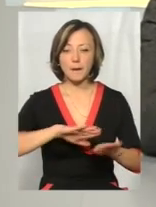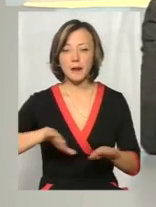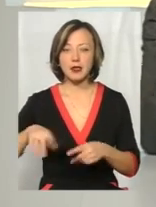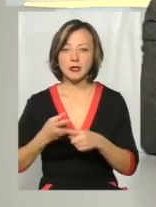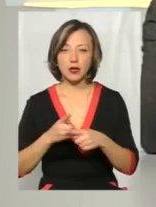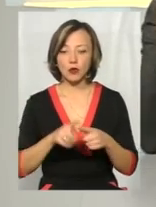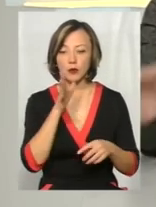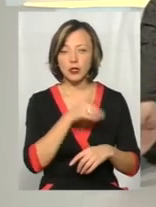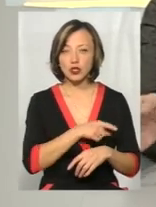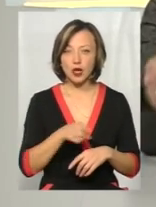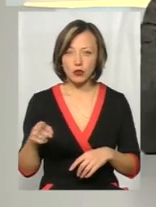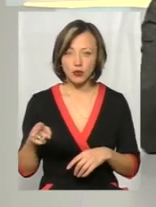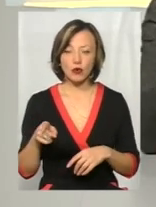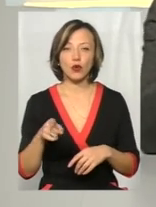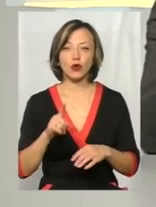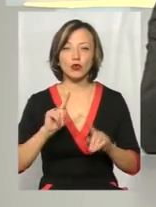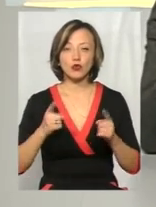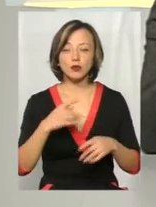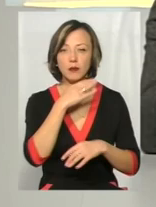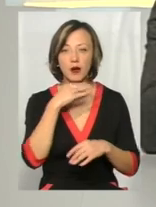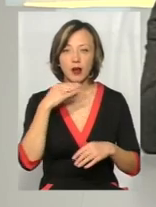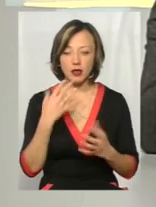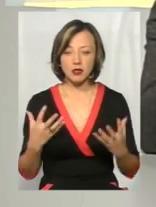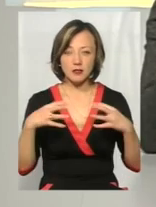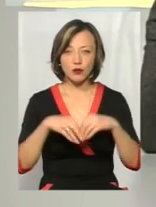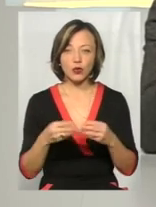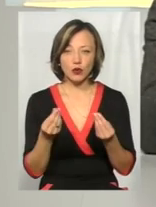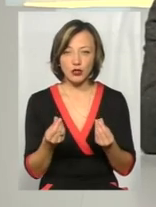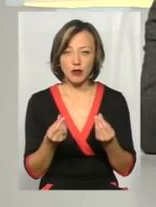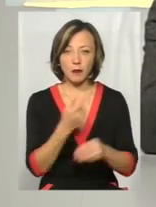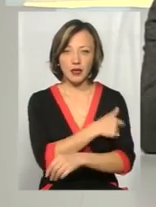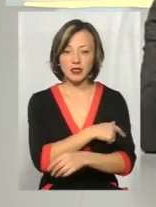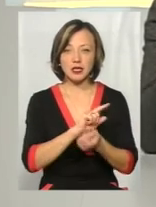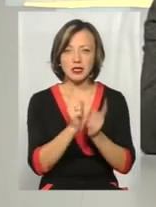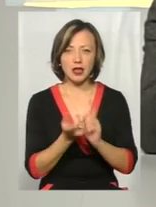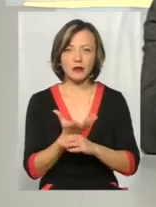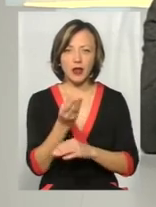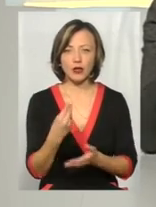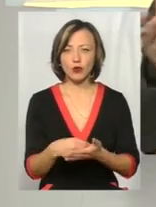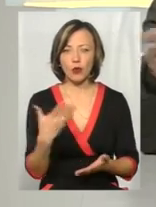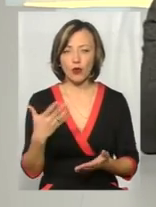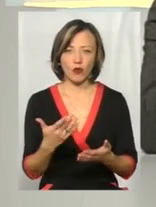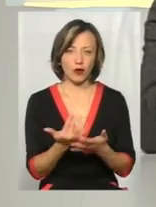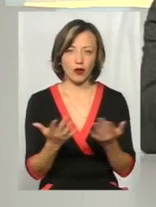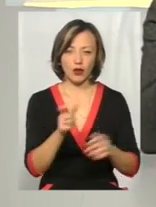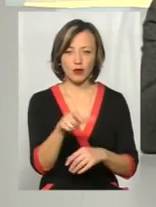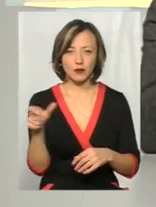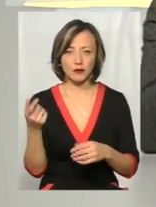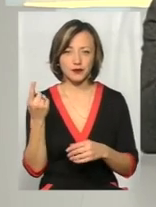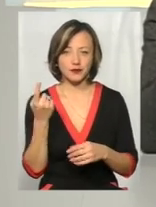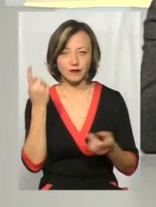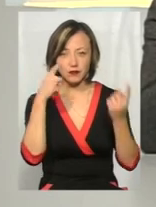того, під час того і після того дуже-дуже багато якраз це зводиться до грошей, що медицина стане платною, це дорого, і різні